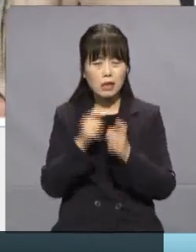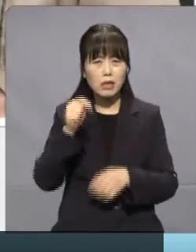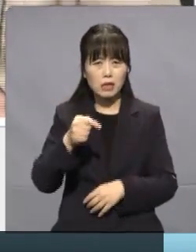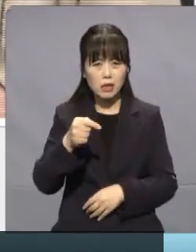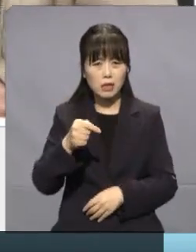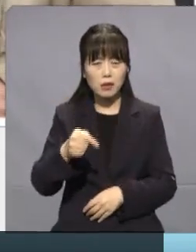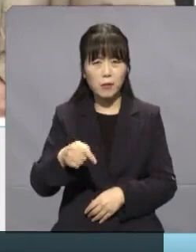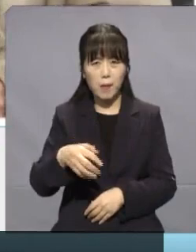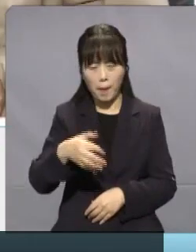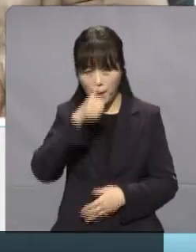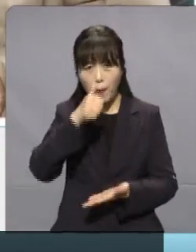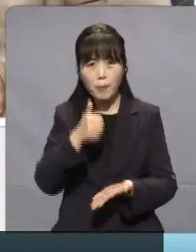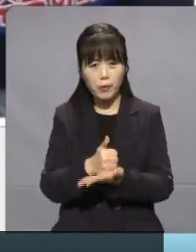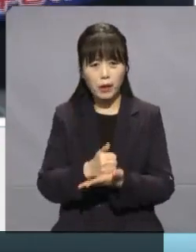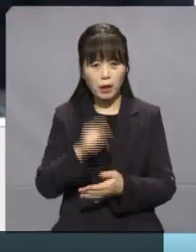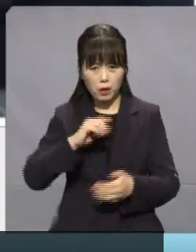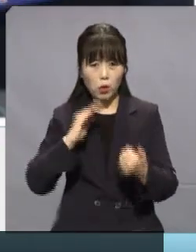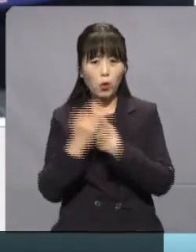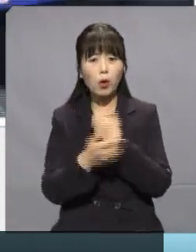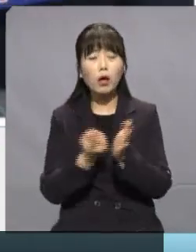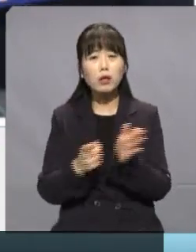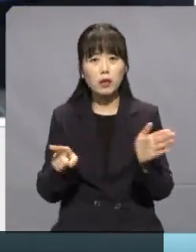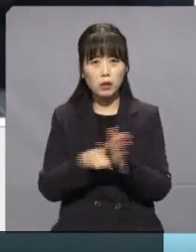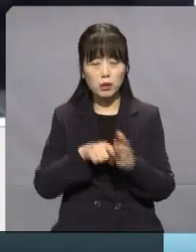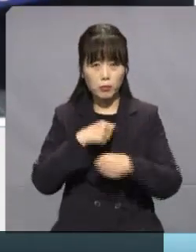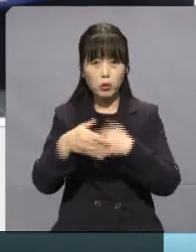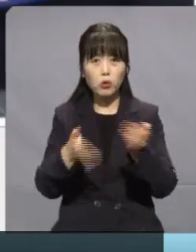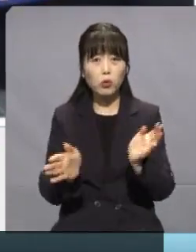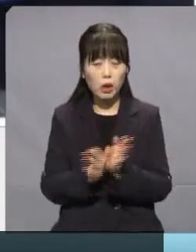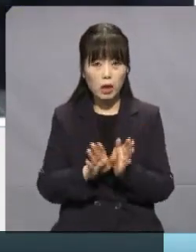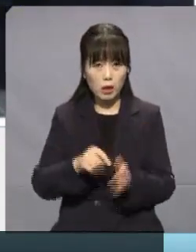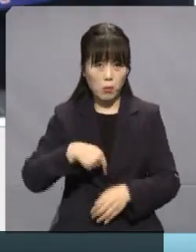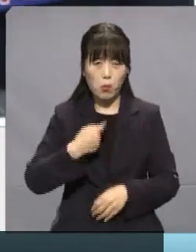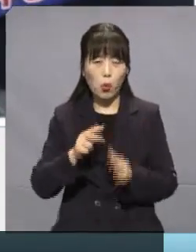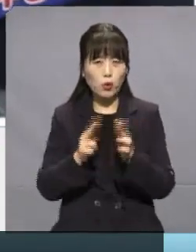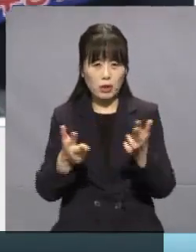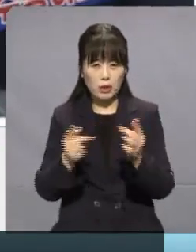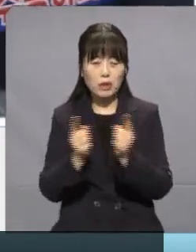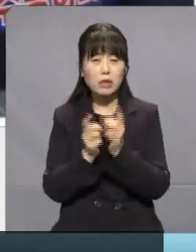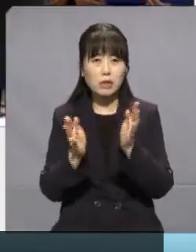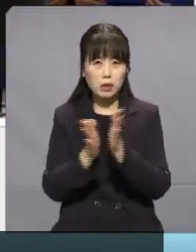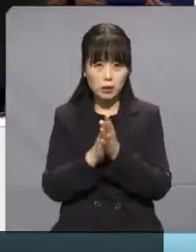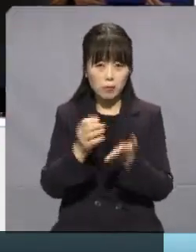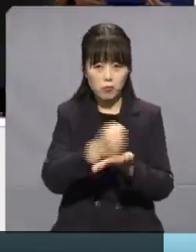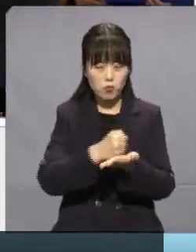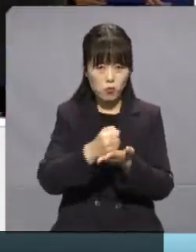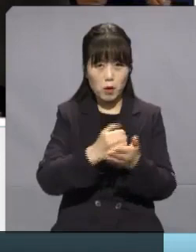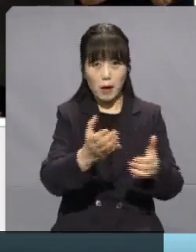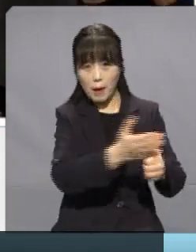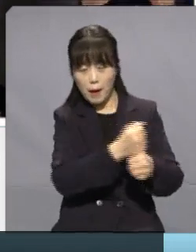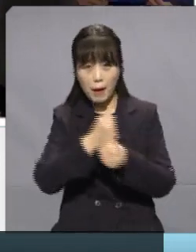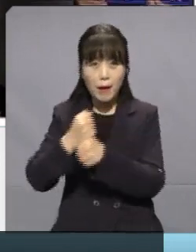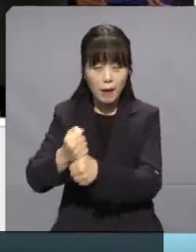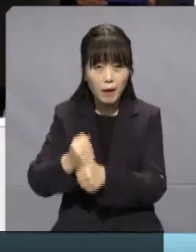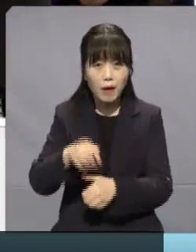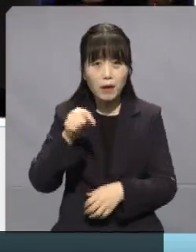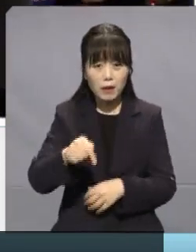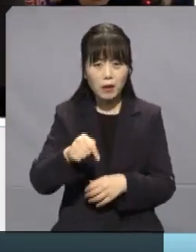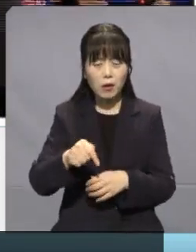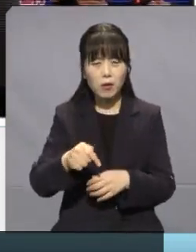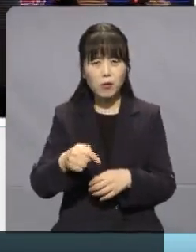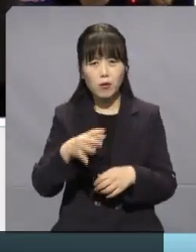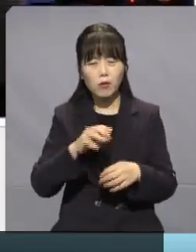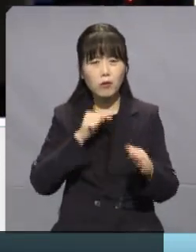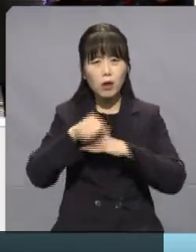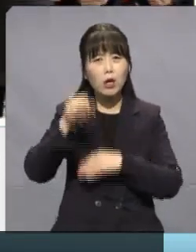파김치 범죄인데 이걸 옹호하기 위해서 민주당에서 자신들까지 함께 운명을 걸면서 난